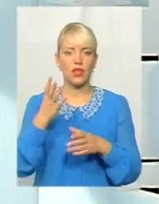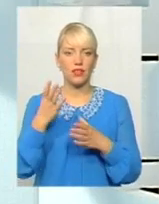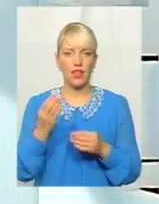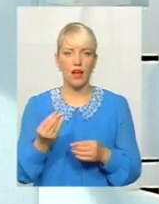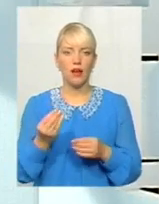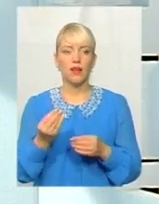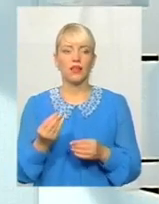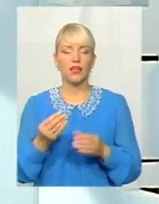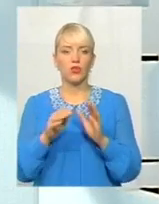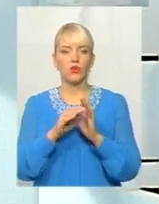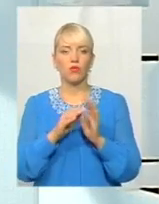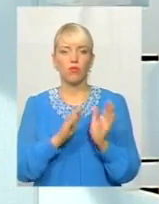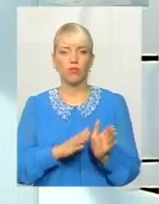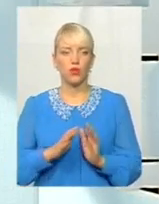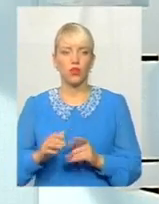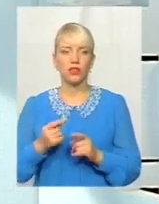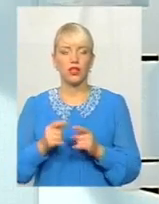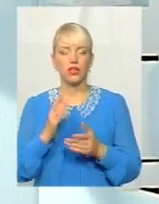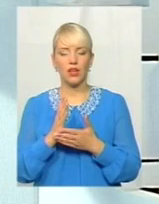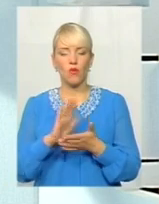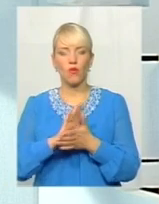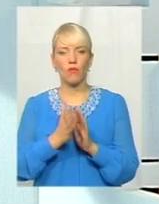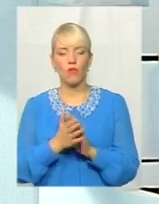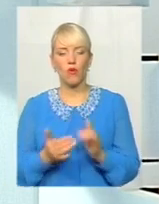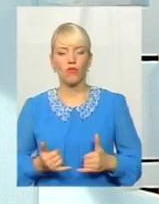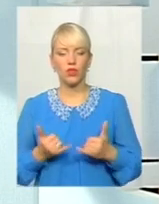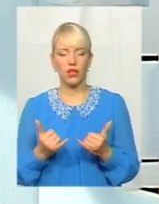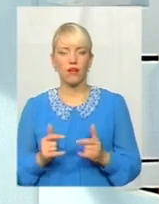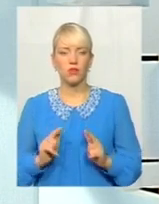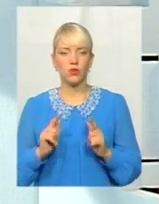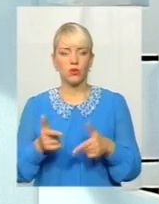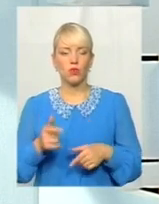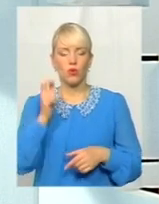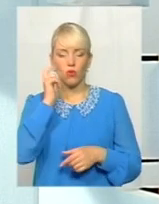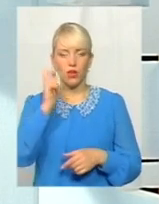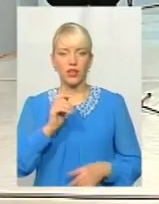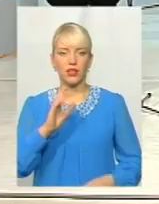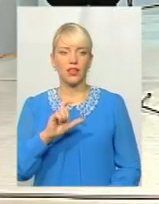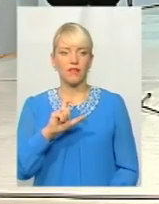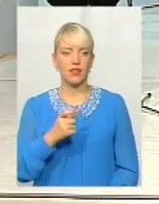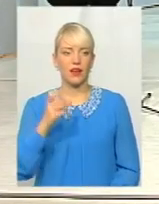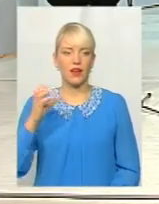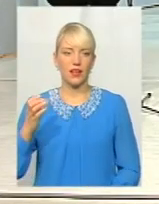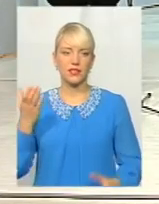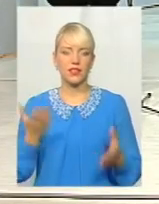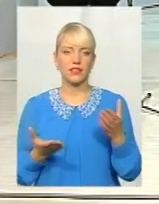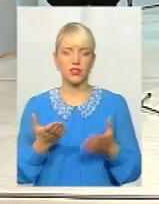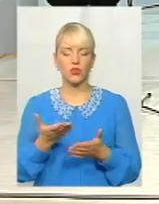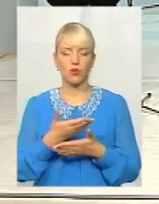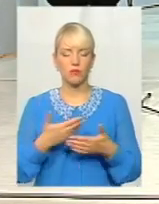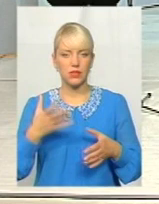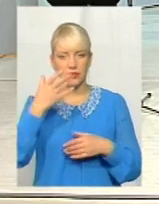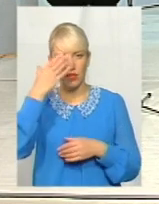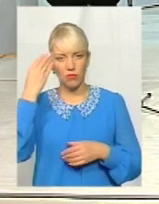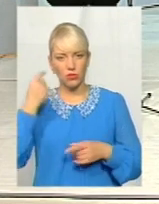зокрема, і умовою для вступу України в Євросоюз. Тобто, якщо ми просто-напросто відкинемо і забудемо